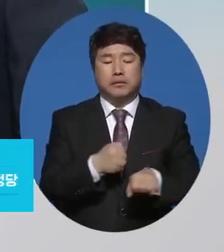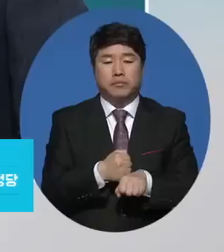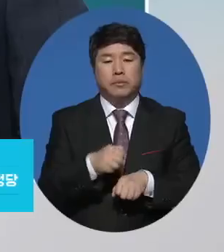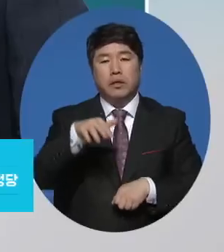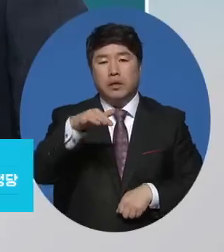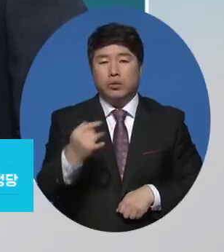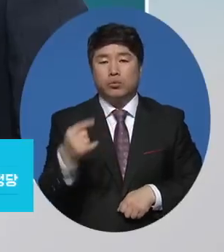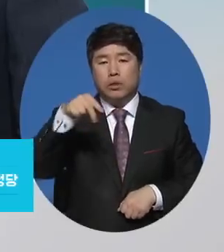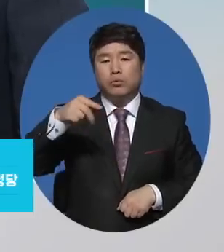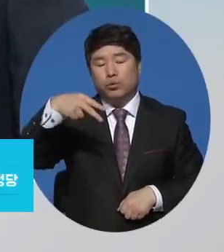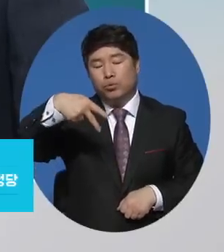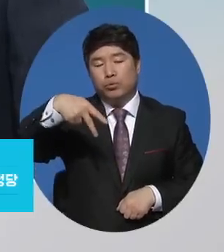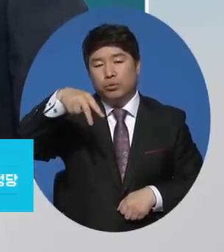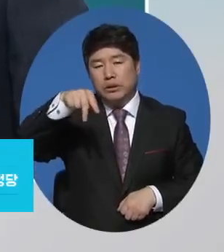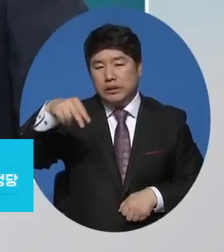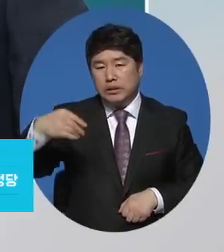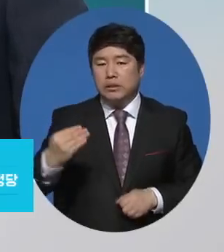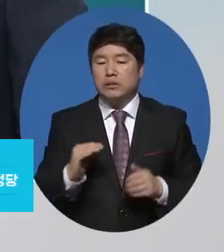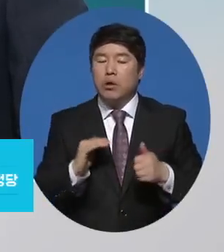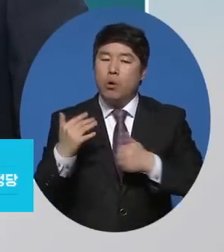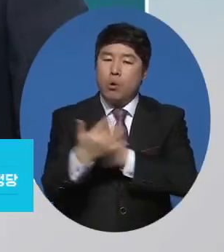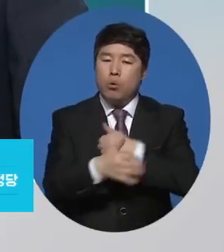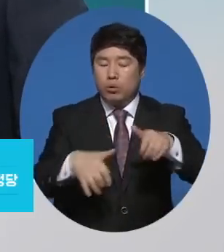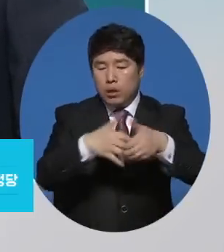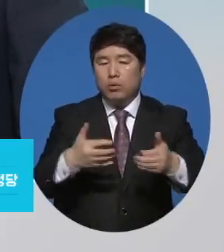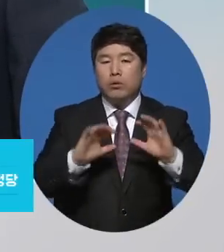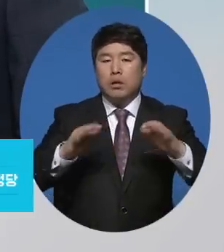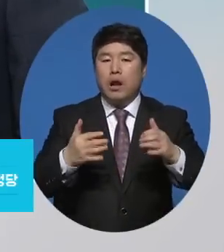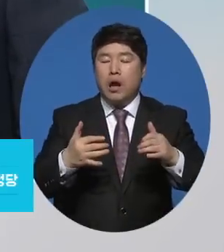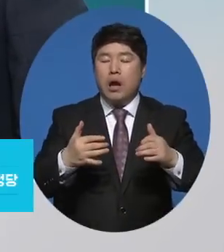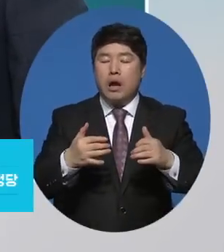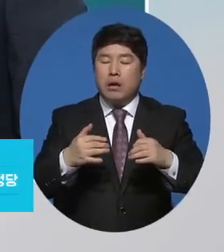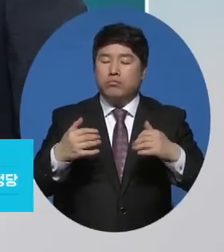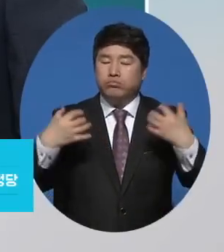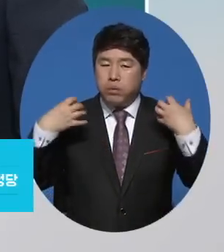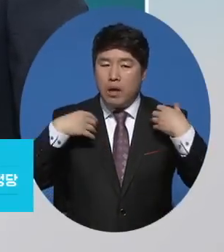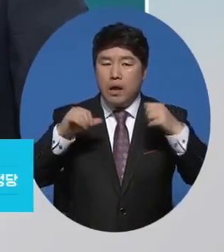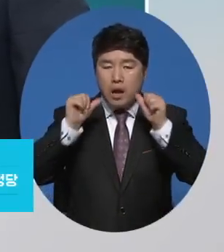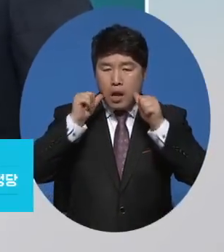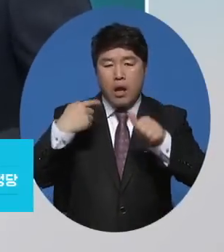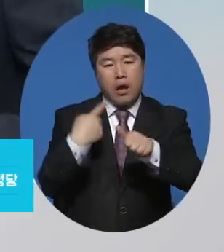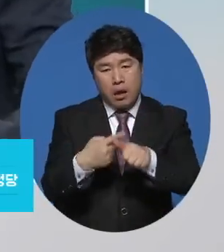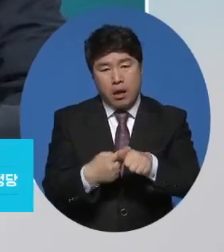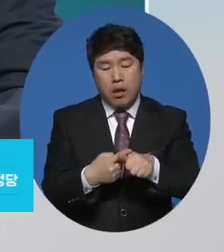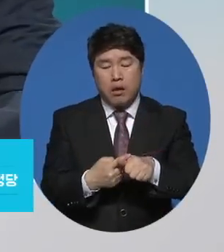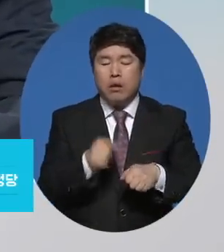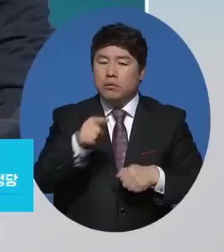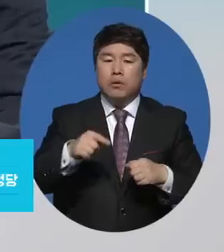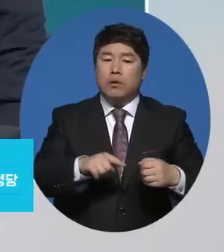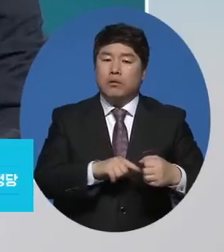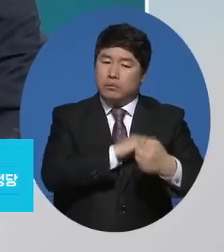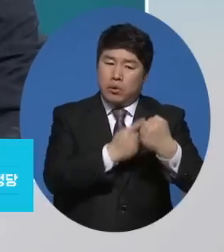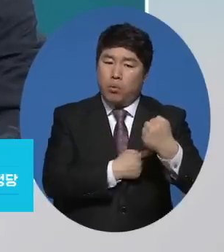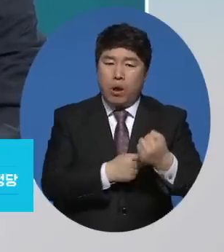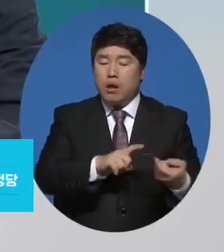최순실 옹호이고 국정 농단 세력이기 때문에 거기서 그 세력과는 연대 안 하겠다고 해서 나오신 거 아닙니까 당을 왜